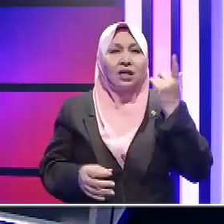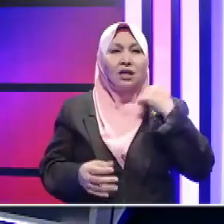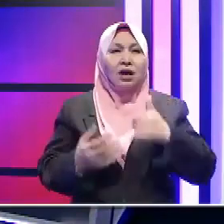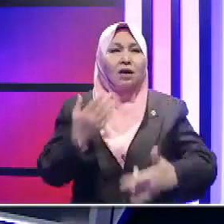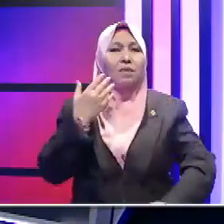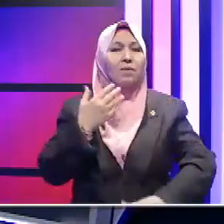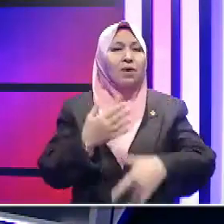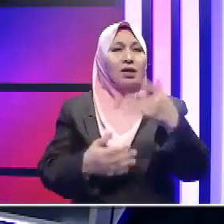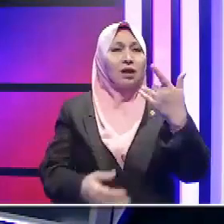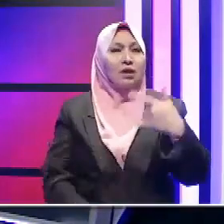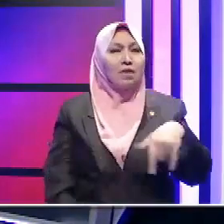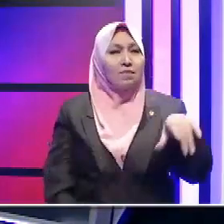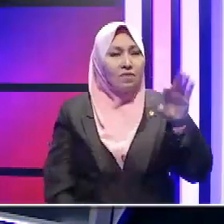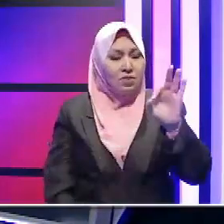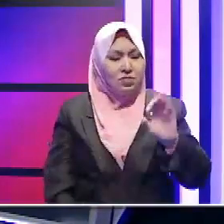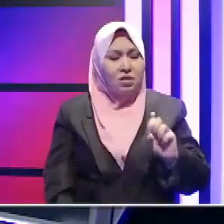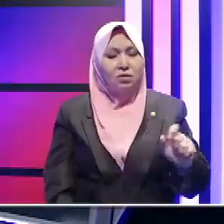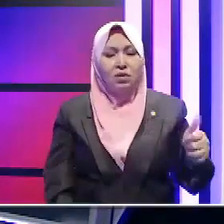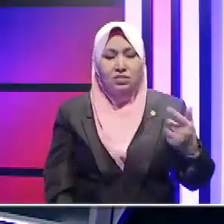tadi